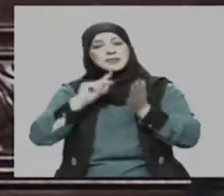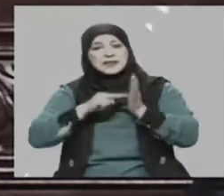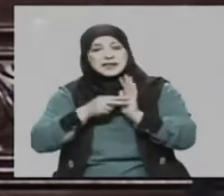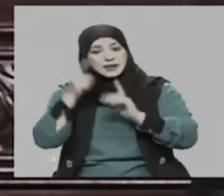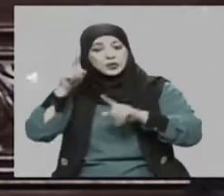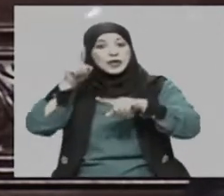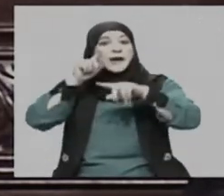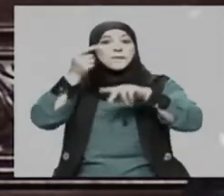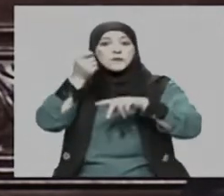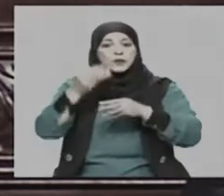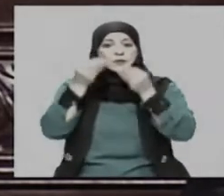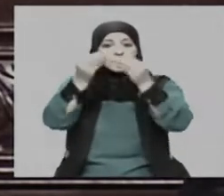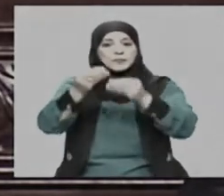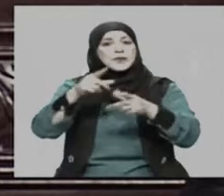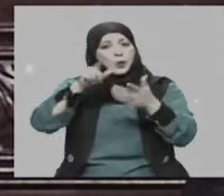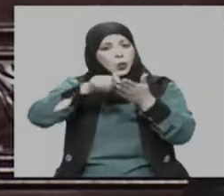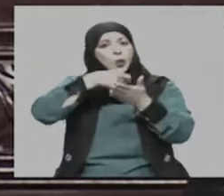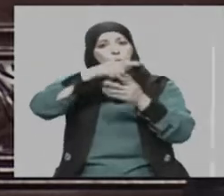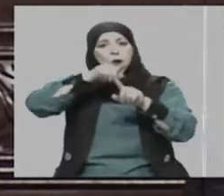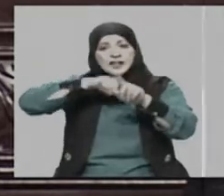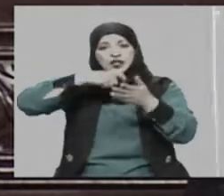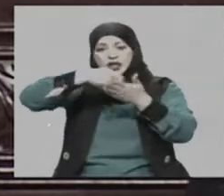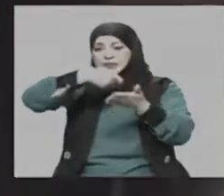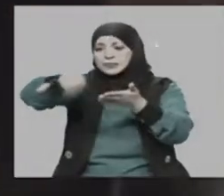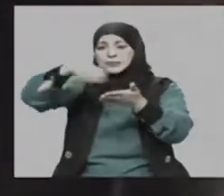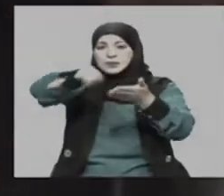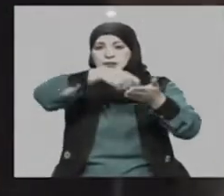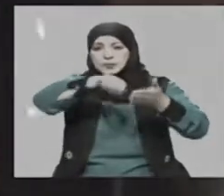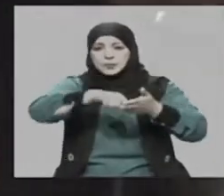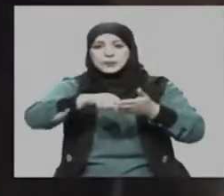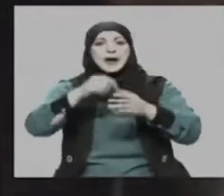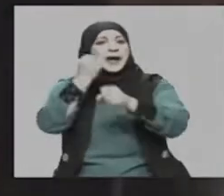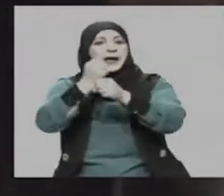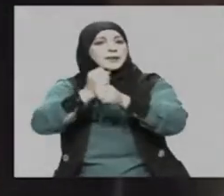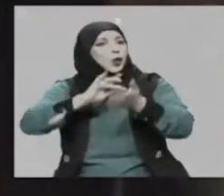تتصب، ما تخافش، حتى موت الشغل إن شاء الله ما يضيع.